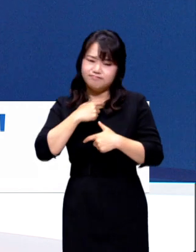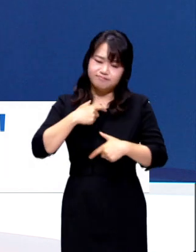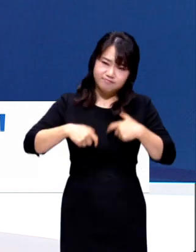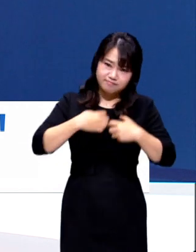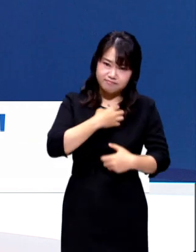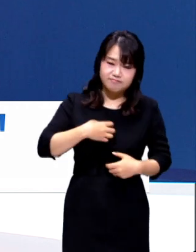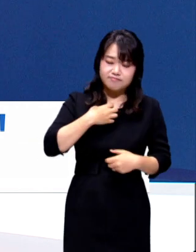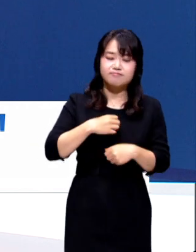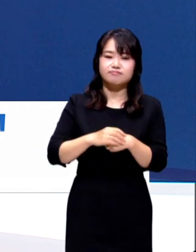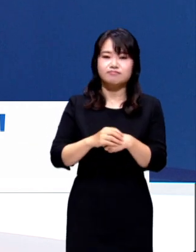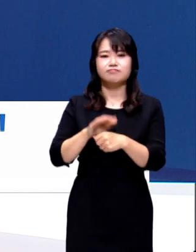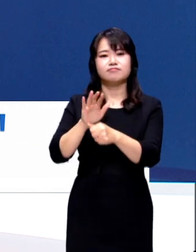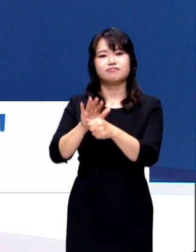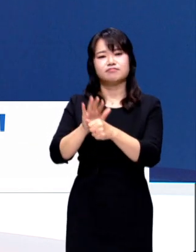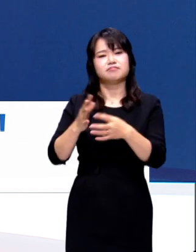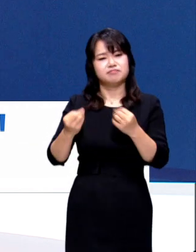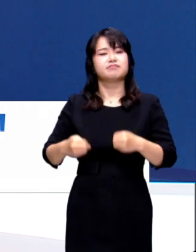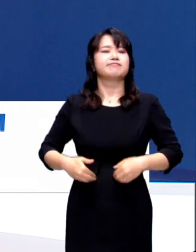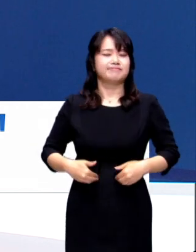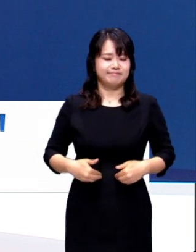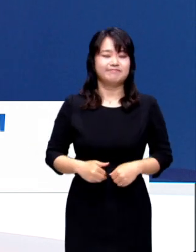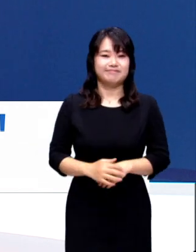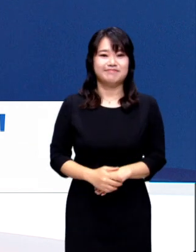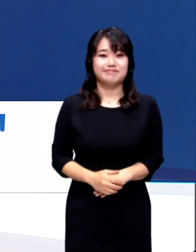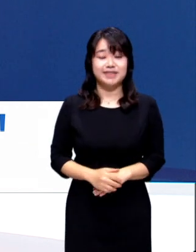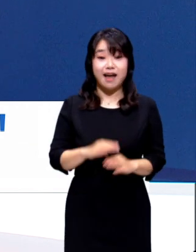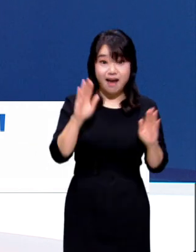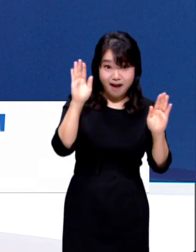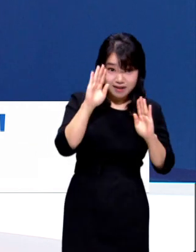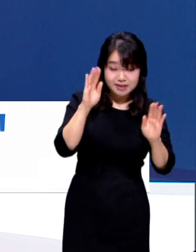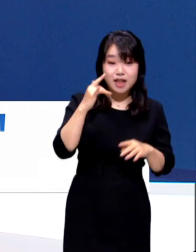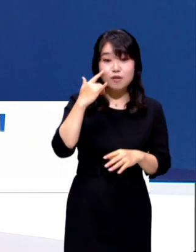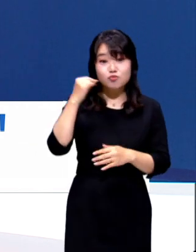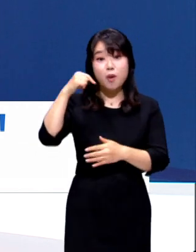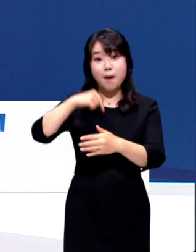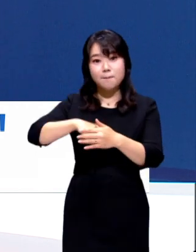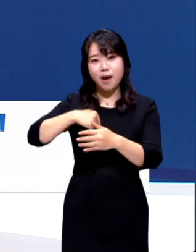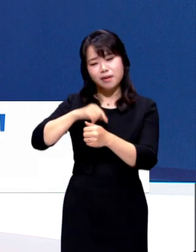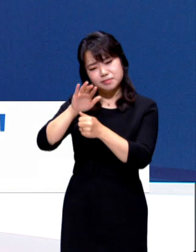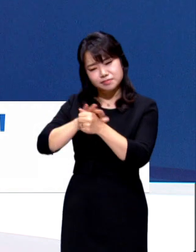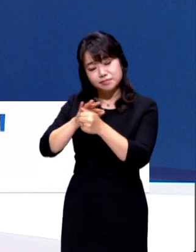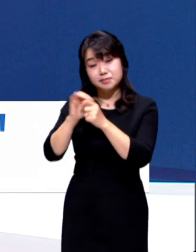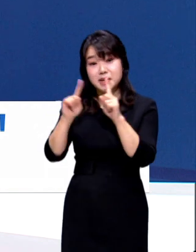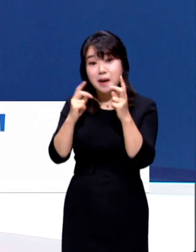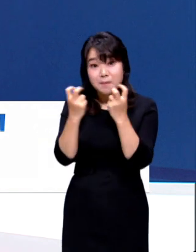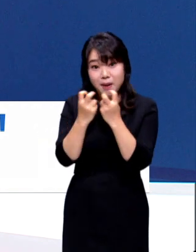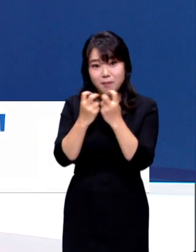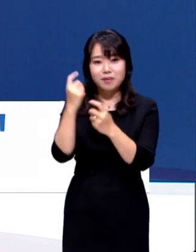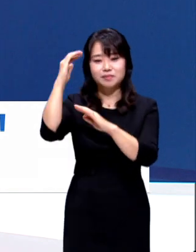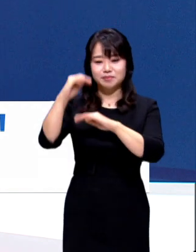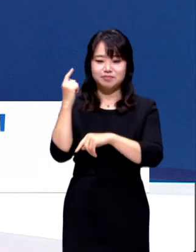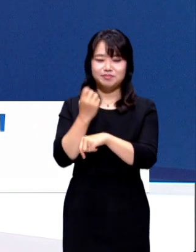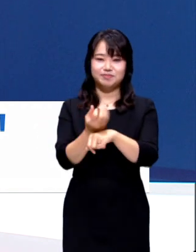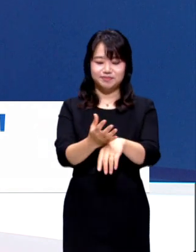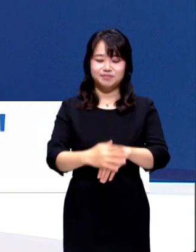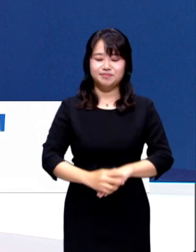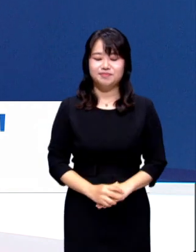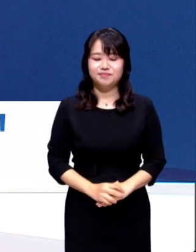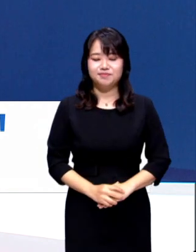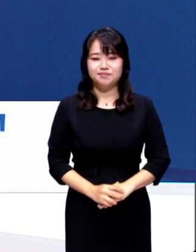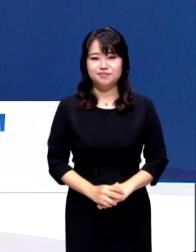방법을 학부모 수첩에서 전해드리고자 합니다. 네, 학생과 학부모의 마음 치유 현장을 배수경 학부모가 취재했습니다.